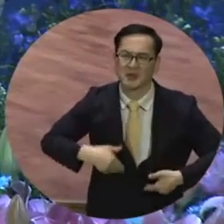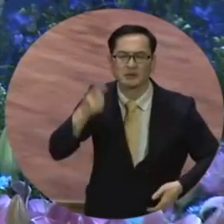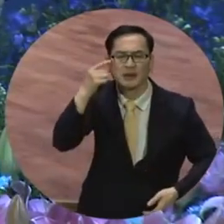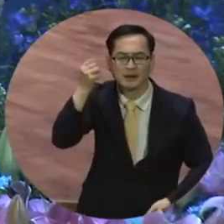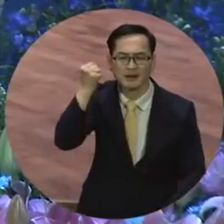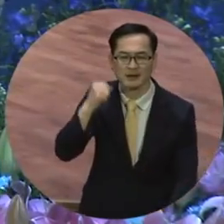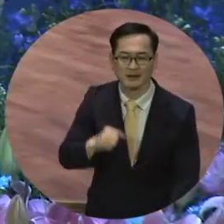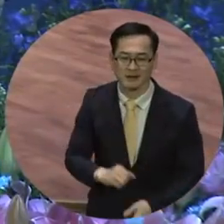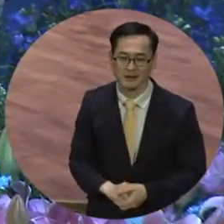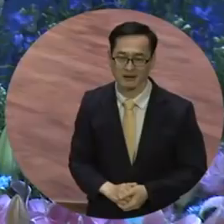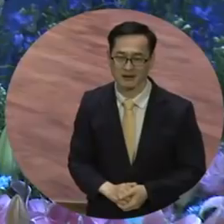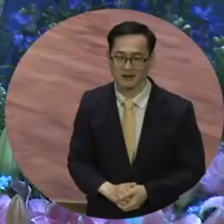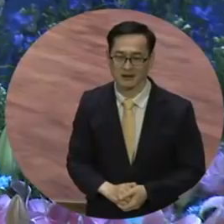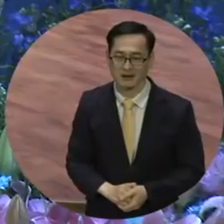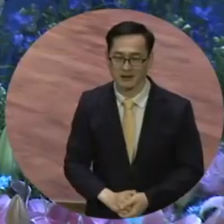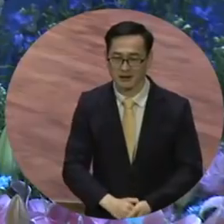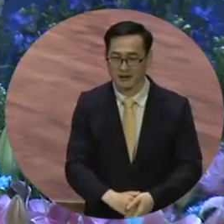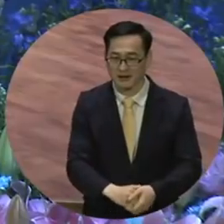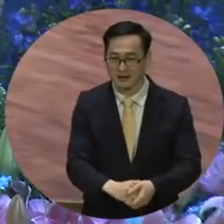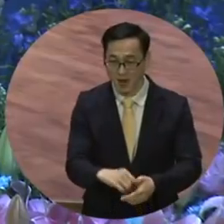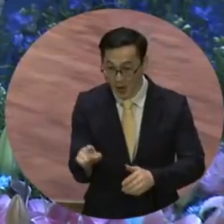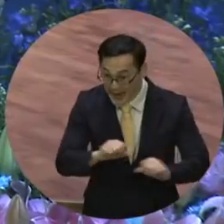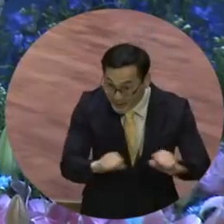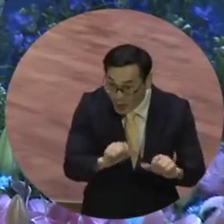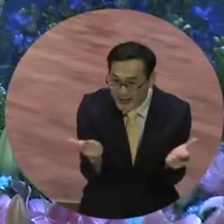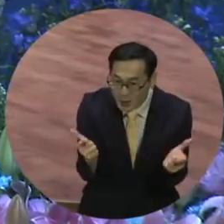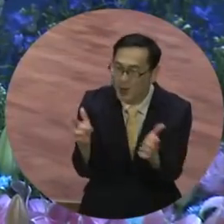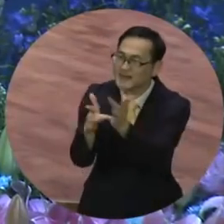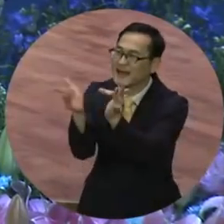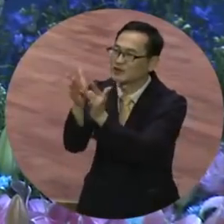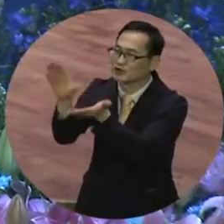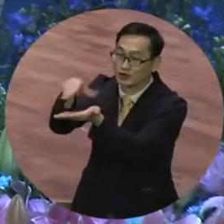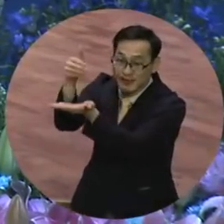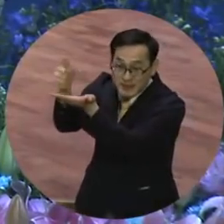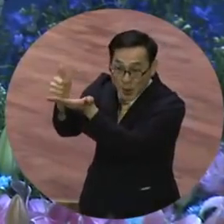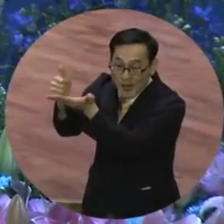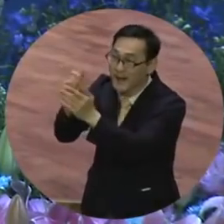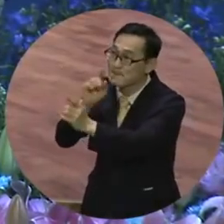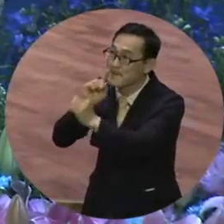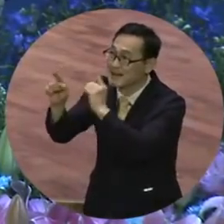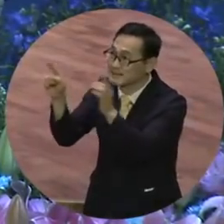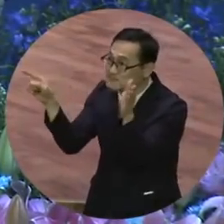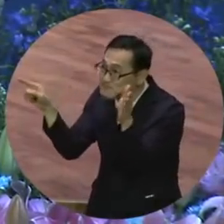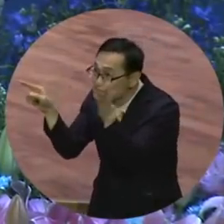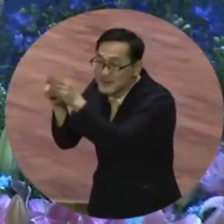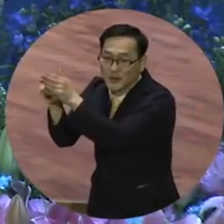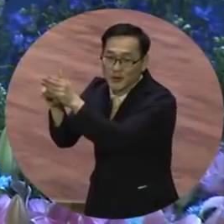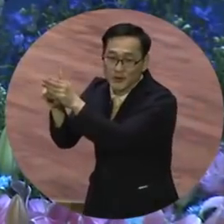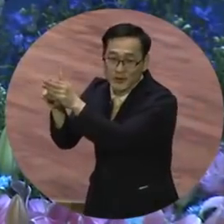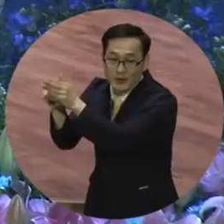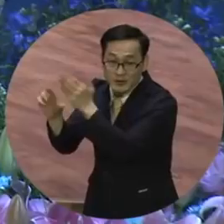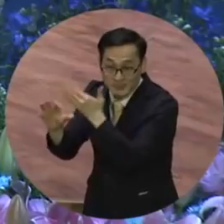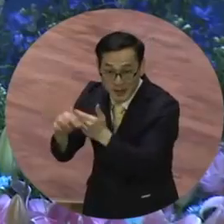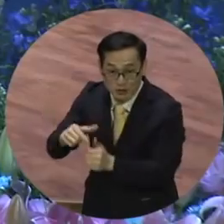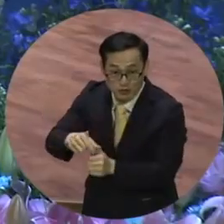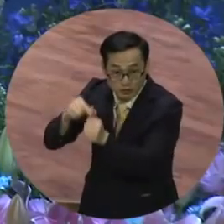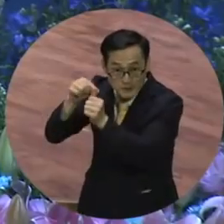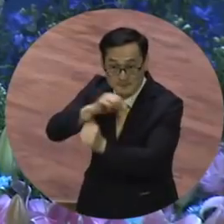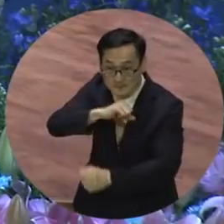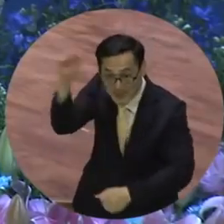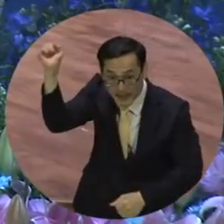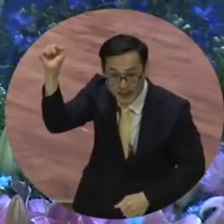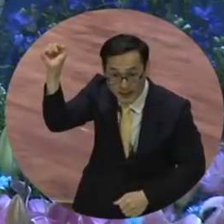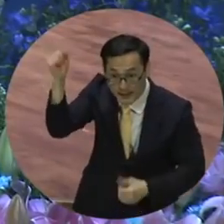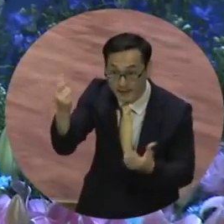어떤 행함이 아니라 오직 예수 그리스도의 말씀을 믿음으로 구원받게